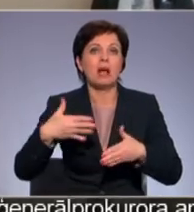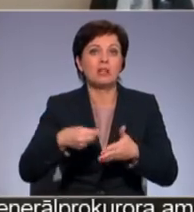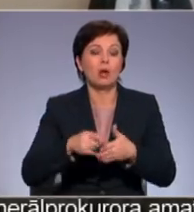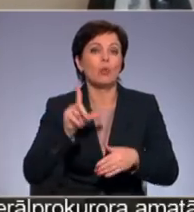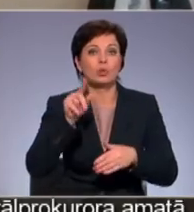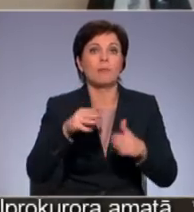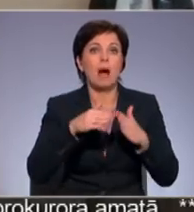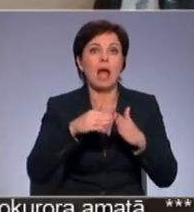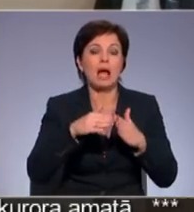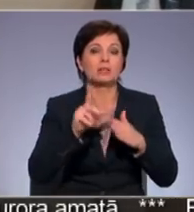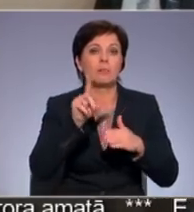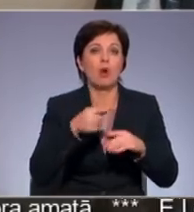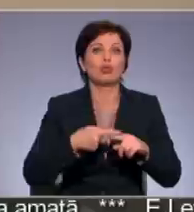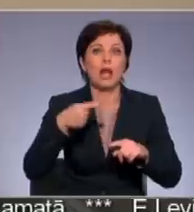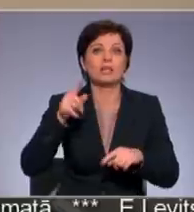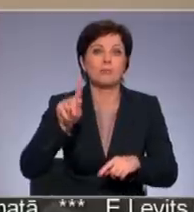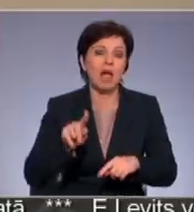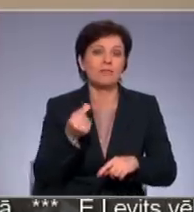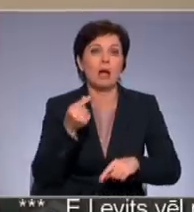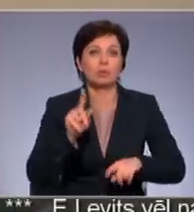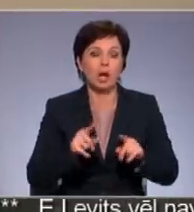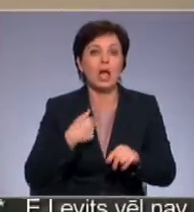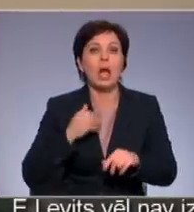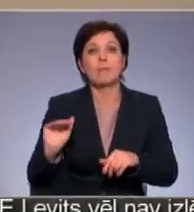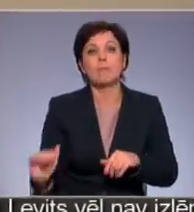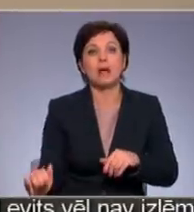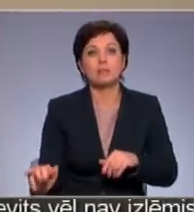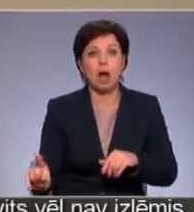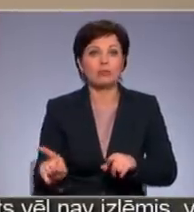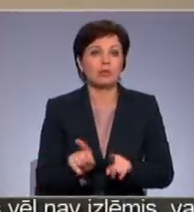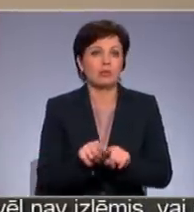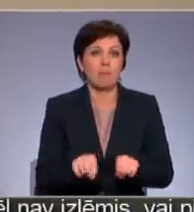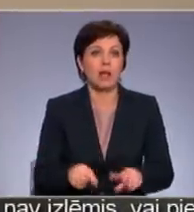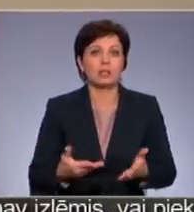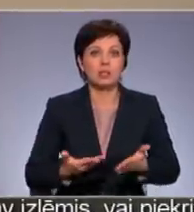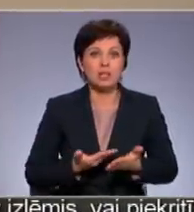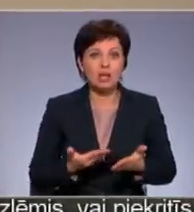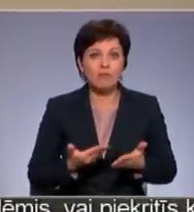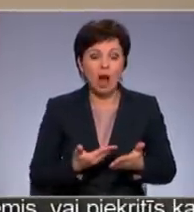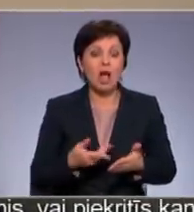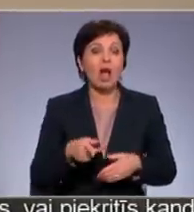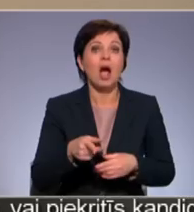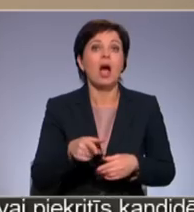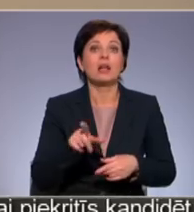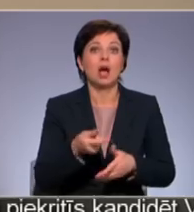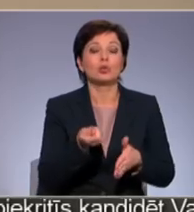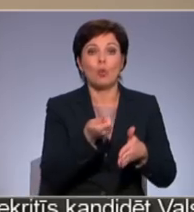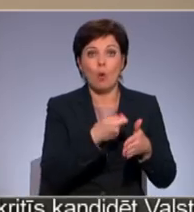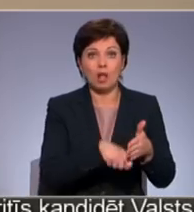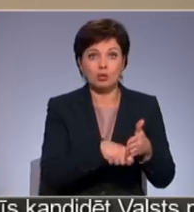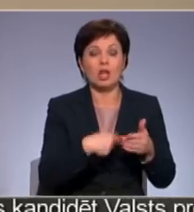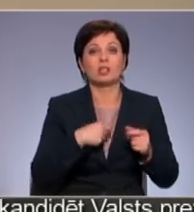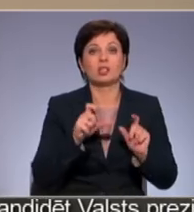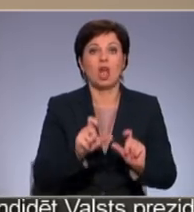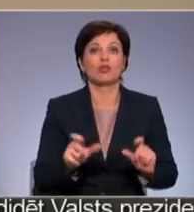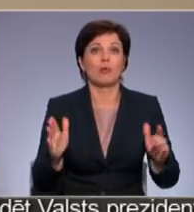sanāk reizi mēnesī, vai mums pat retāk. Man ir mazs bērns, un es šeit pat dzīvoju. Un ja viņi var šo skolu ciet, tad es sēžu